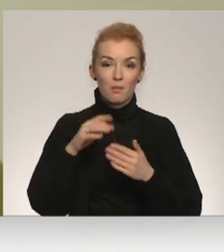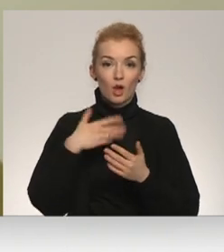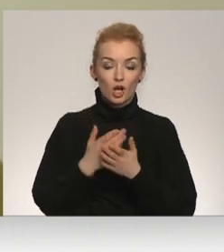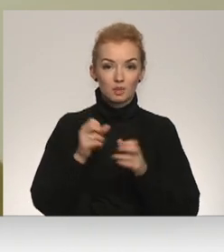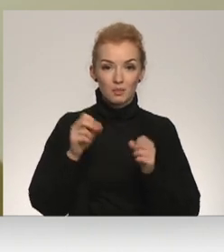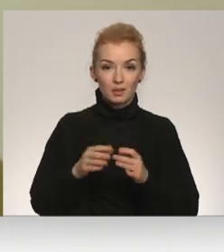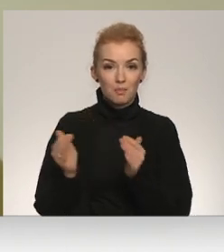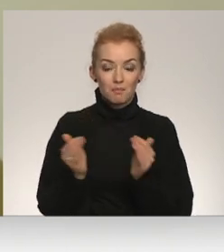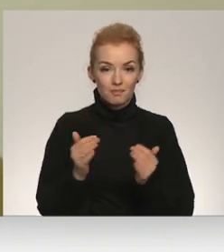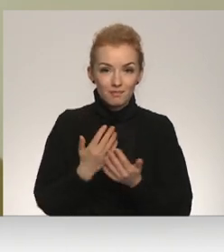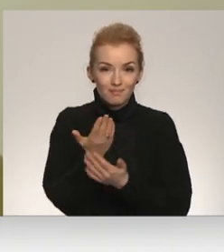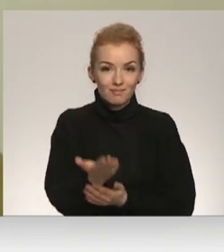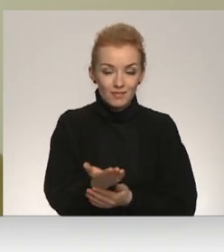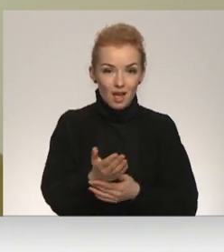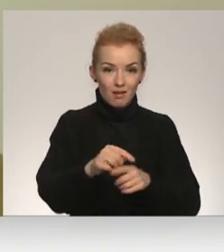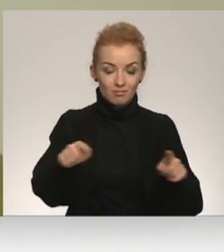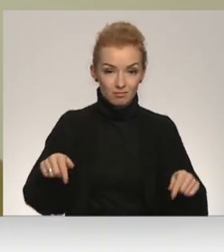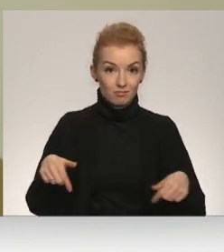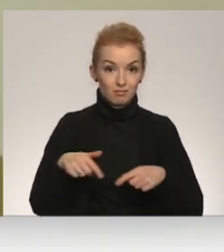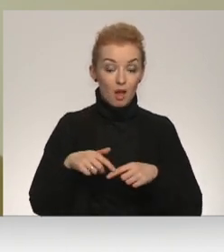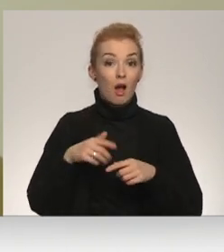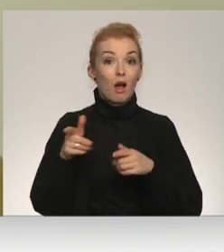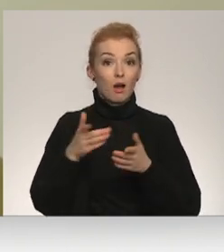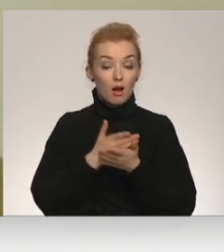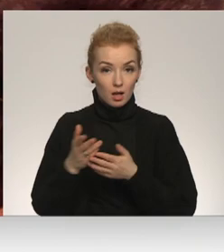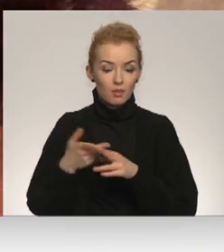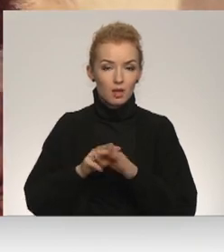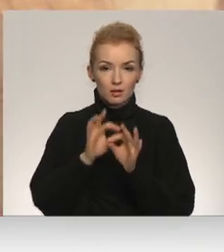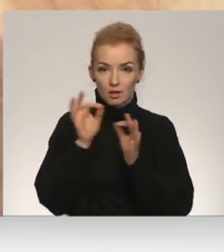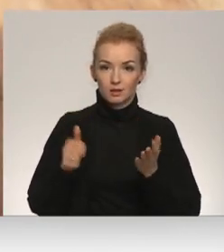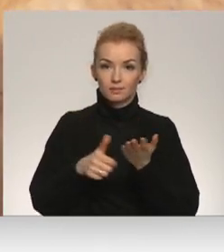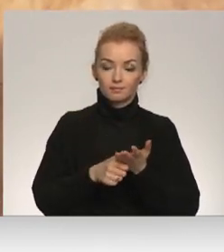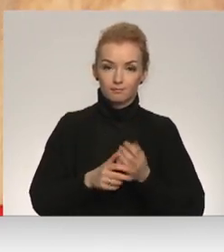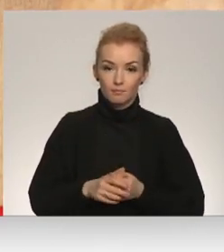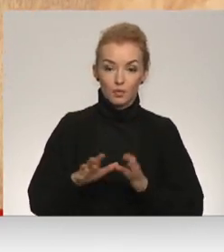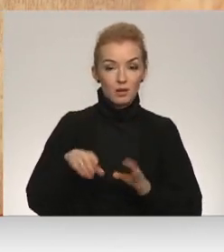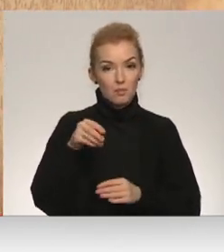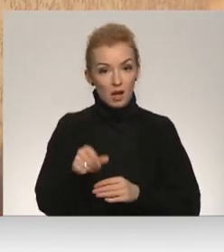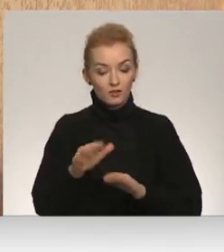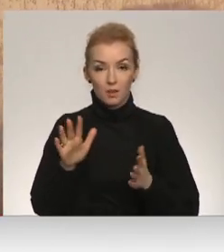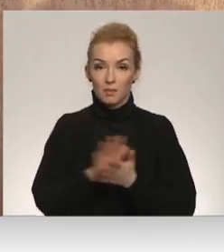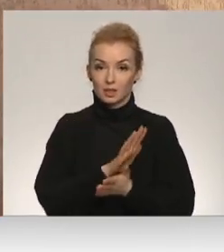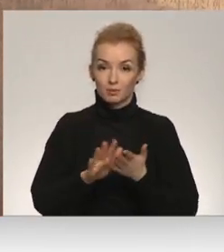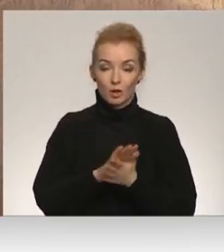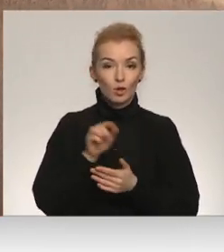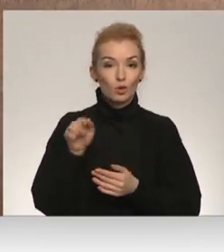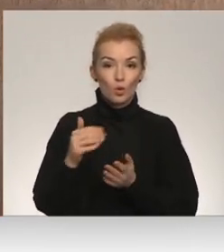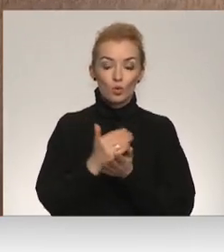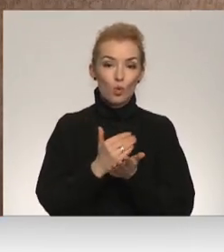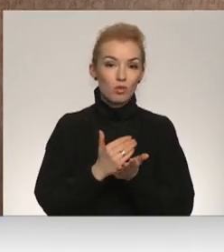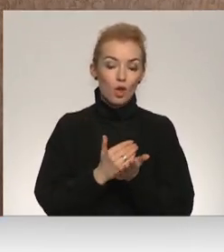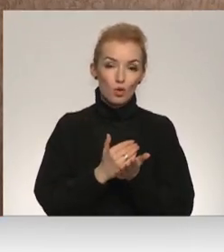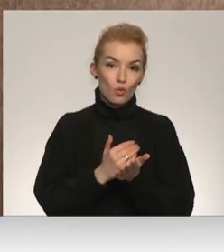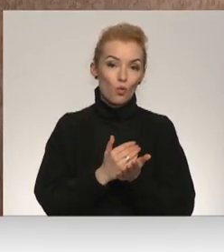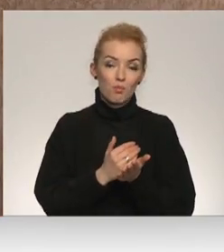tad, kad autostu to sakārtoja, tad tā arī tika pieregistrēta. Tiesa, maksas vai bezmaksas to notiekumi par